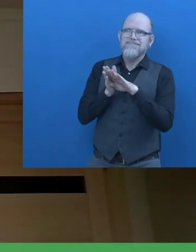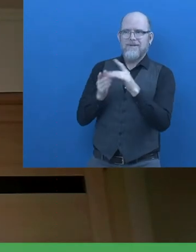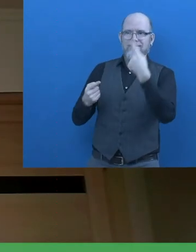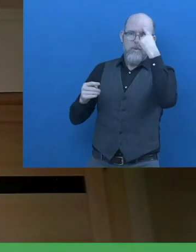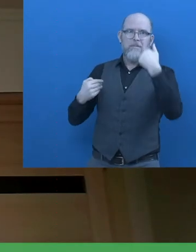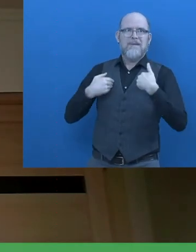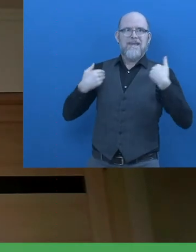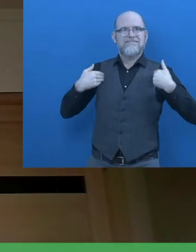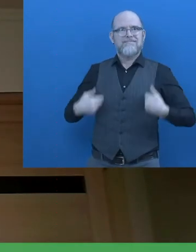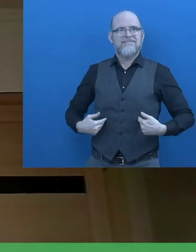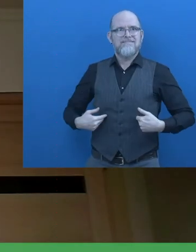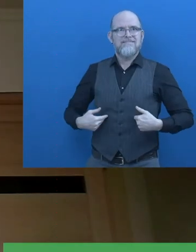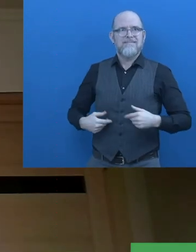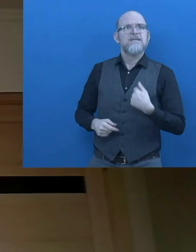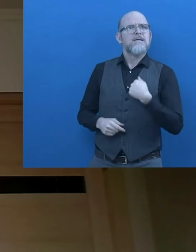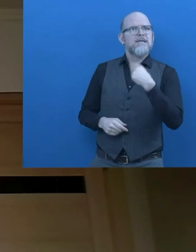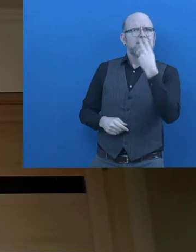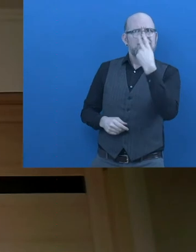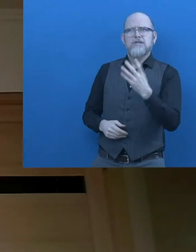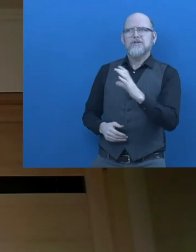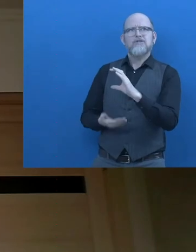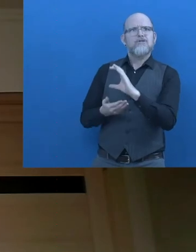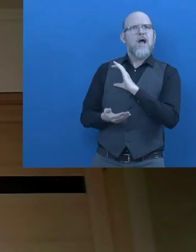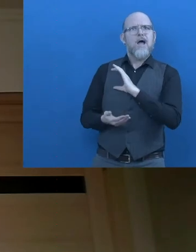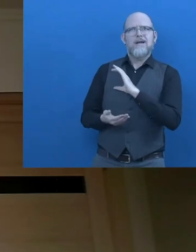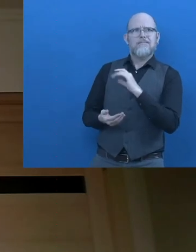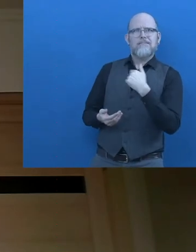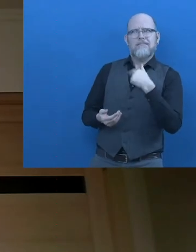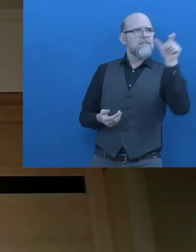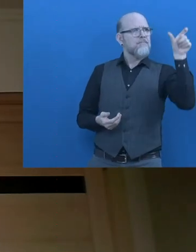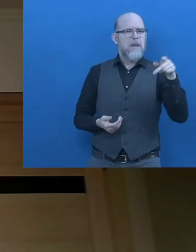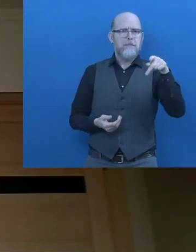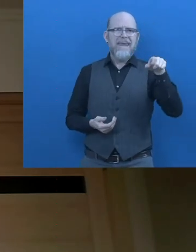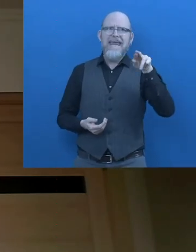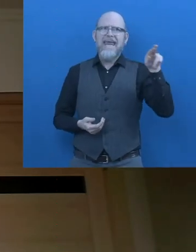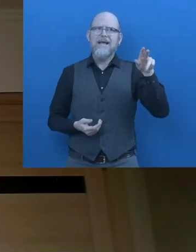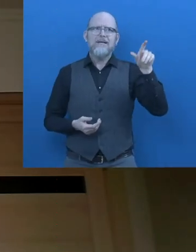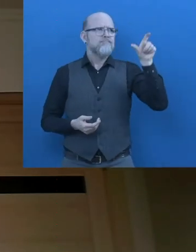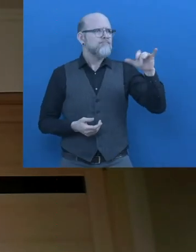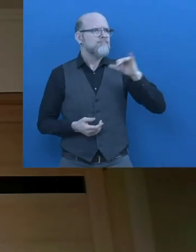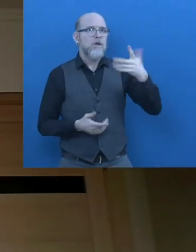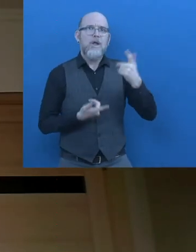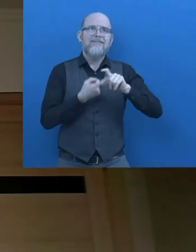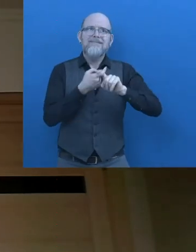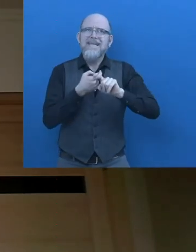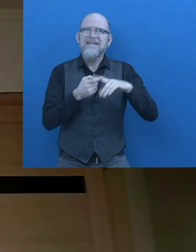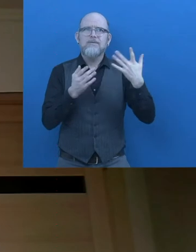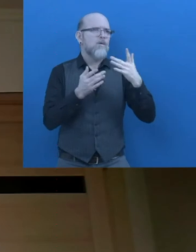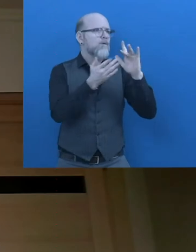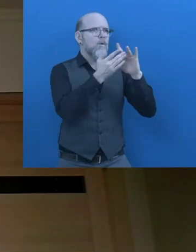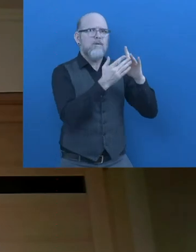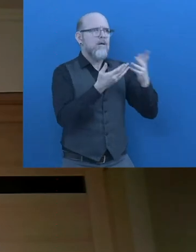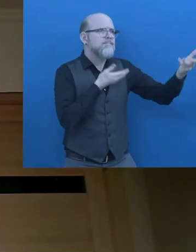себе, он дает возможность социализироваться, заводить новые знакомства, общаться